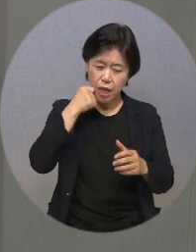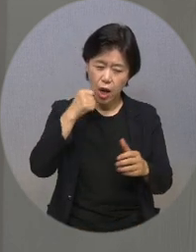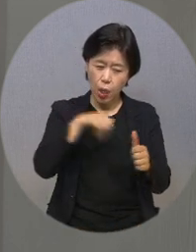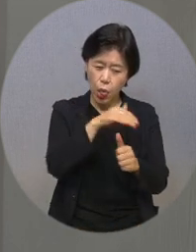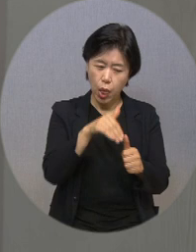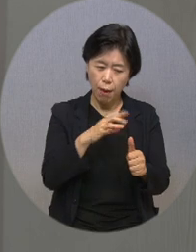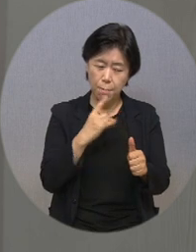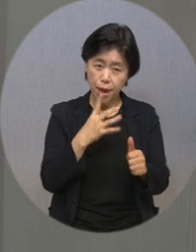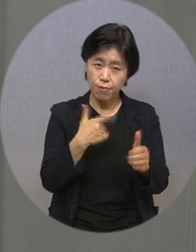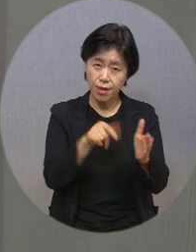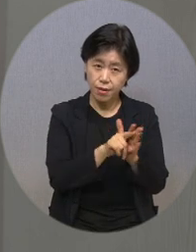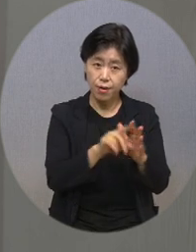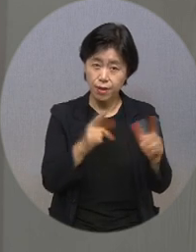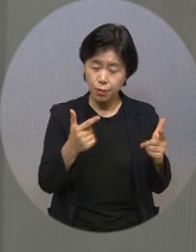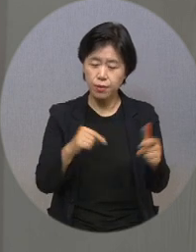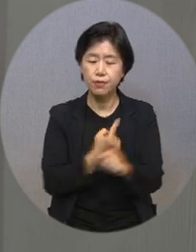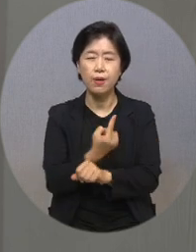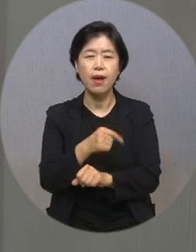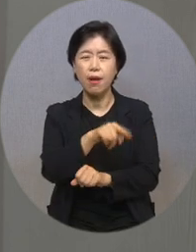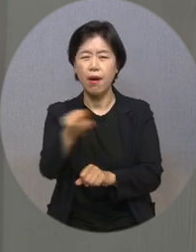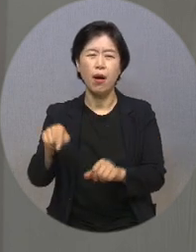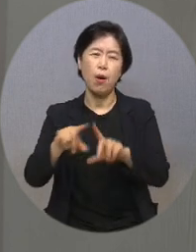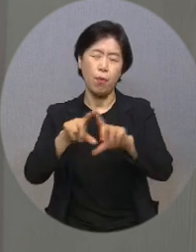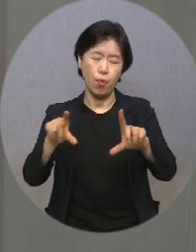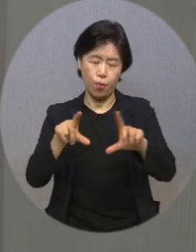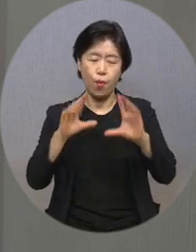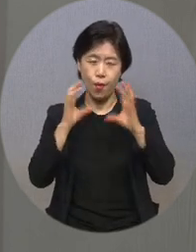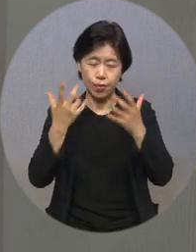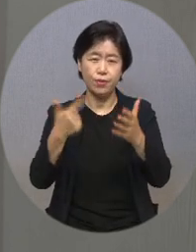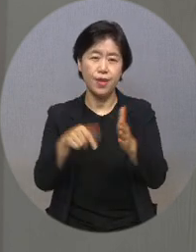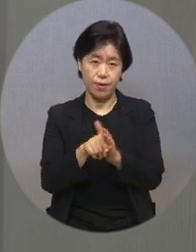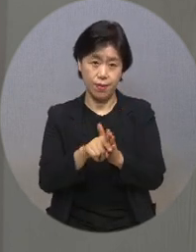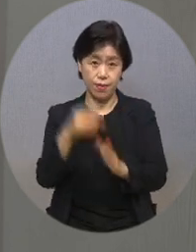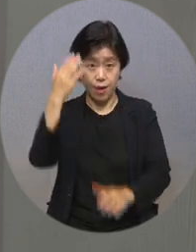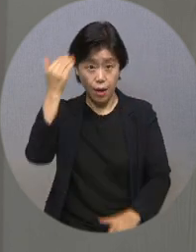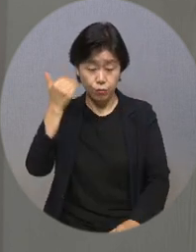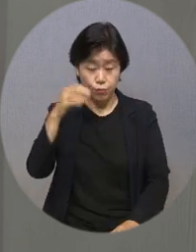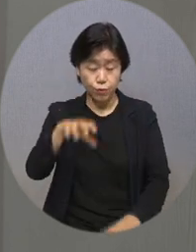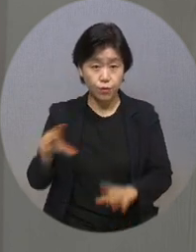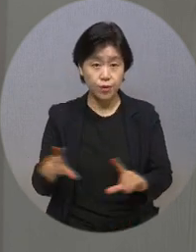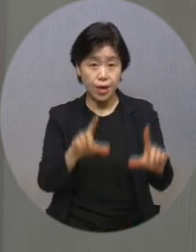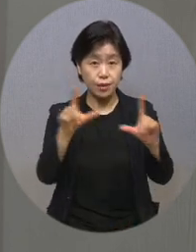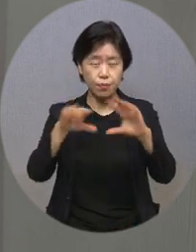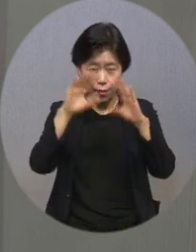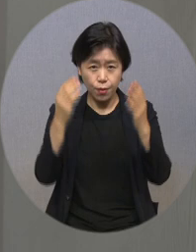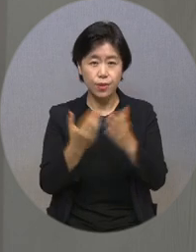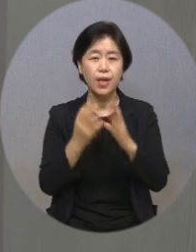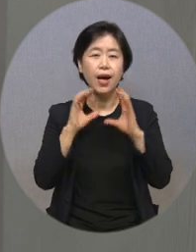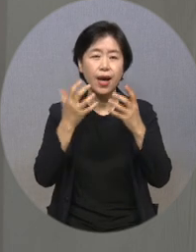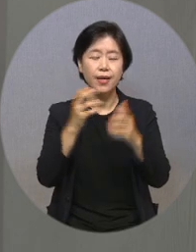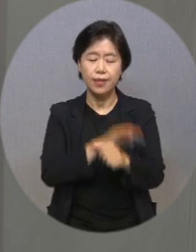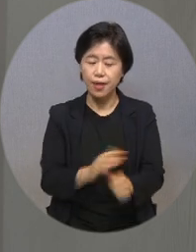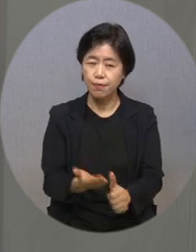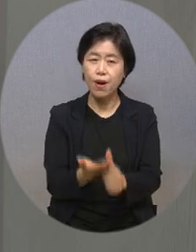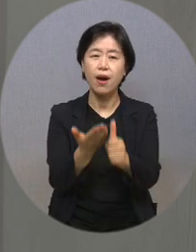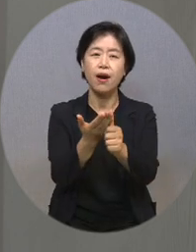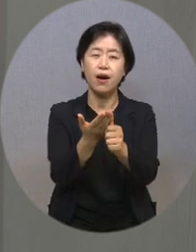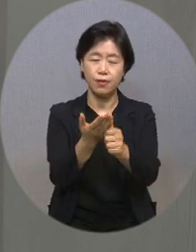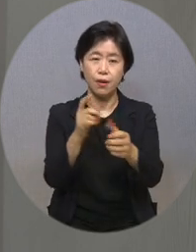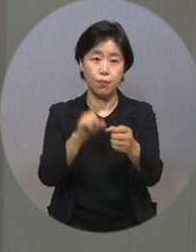또 힘을 쓰고 있어서 우리 그 대한민국의 모든 아이들이 행복하게 성장할 수 있도록